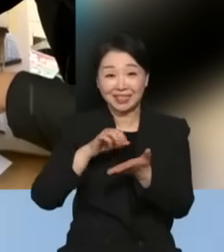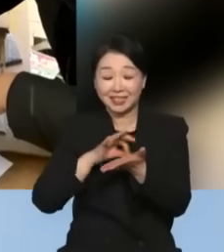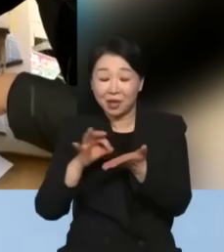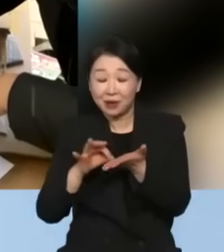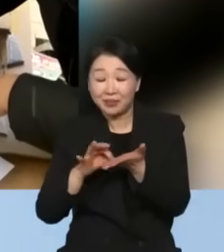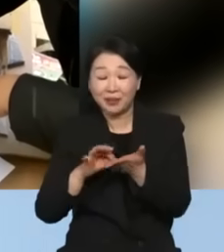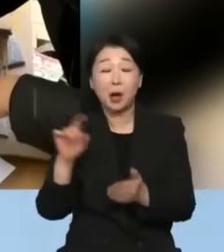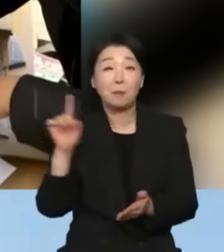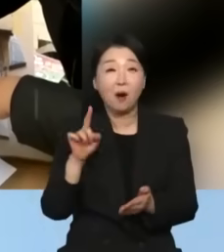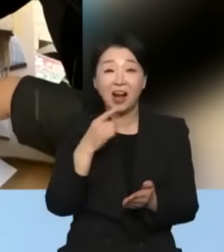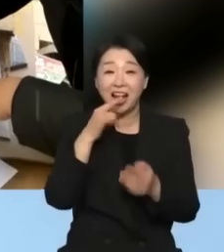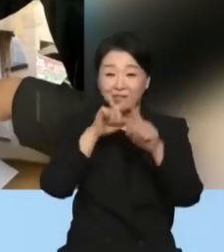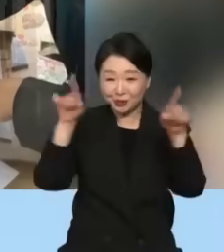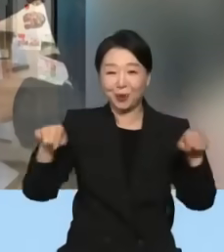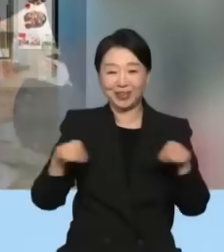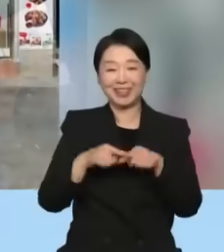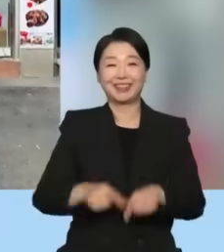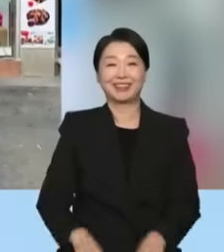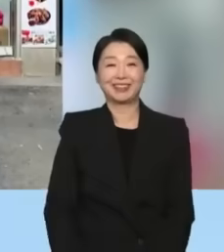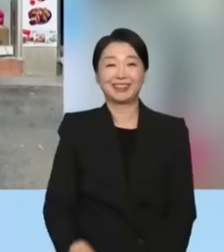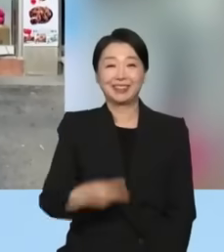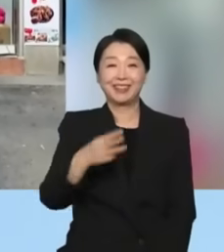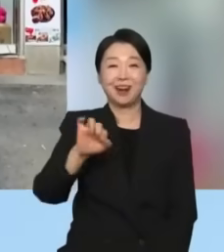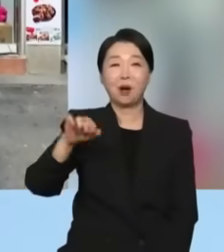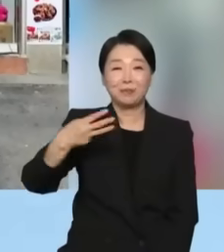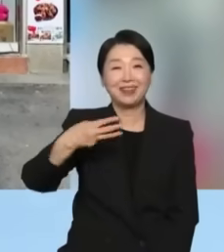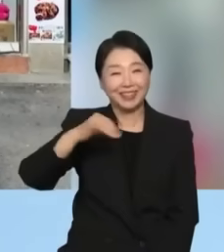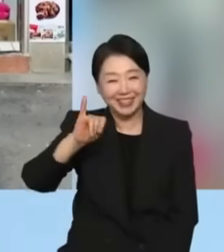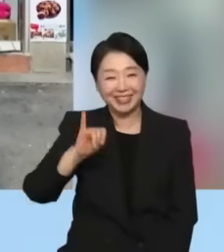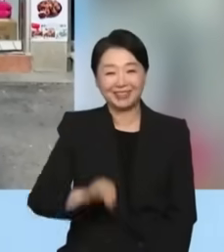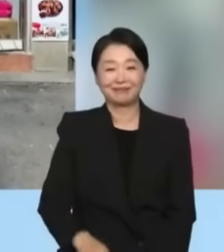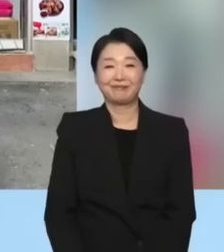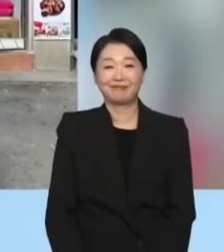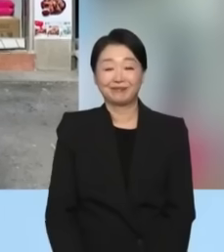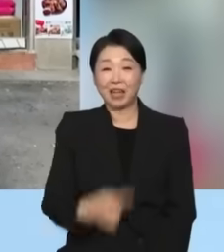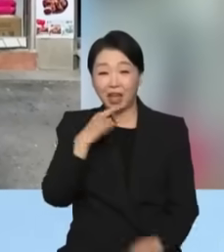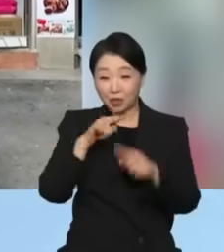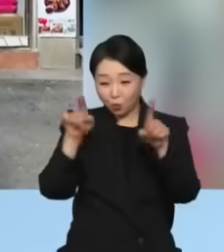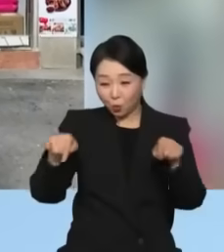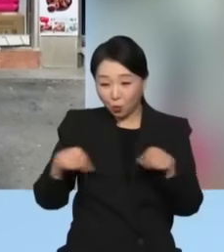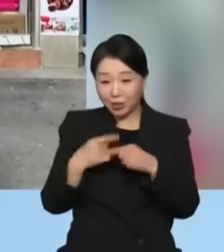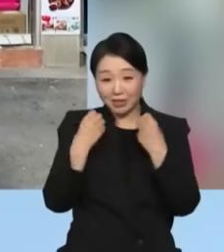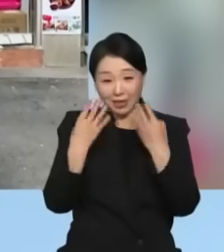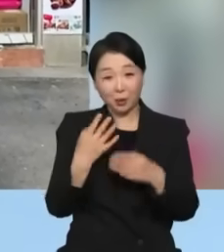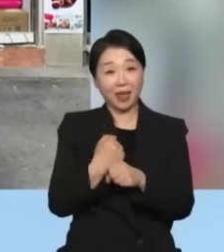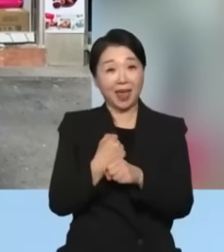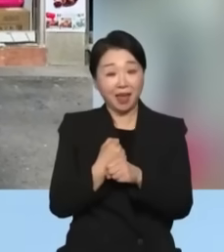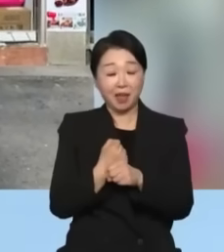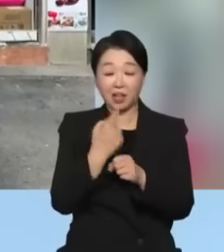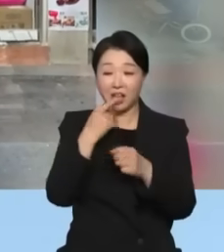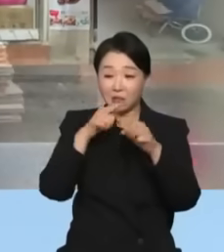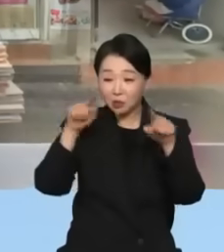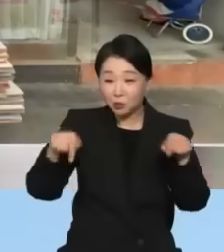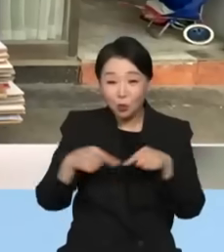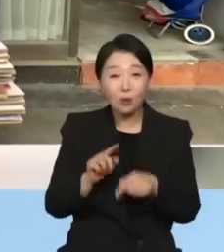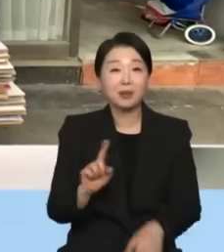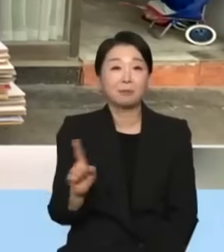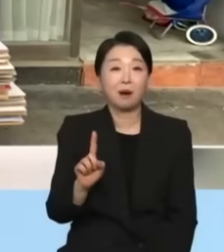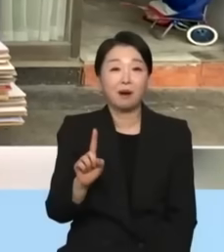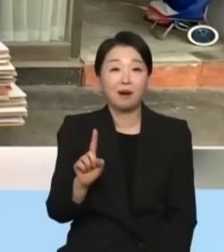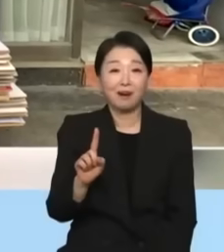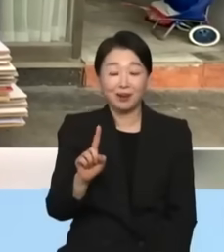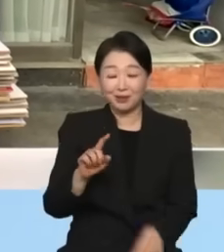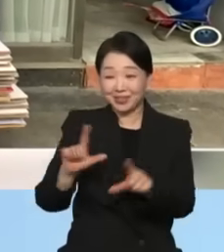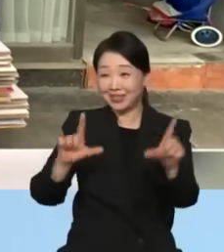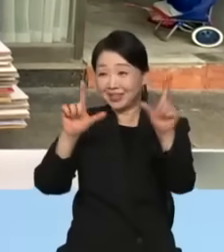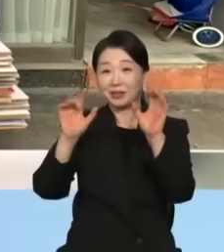아. 종이를 이렇게 이제 줬어요. 러블리. 아, 맞습니다. 그렇군요. 그래서 종이를 새롭게 하는데 이 종이가 어떤 종이냐면 거리의 일상에서